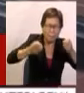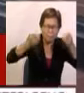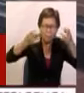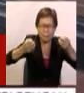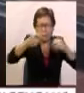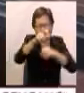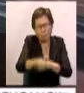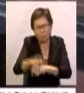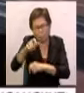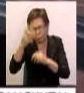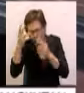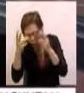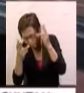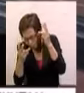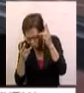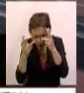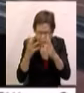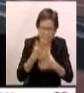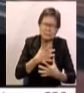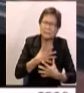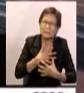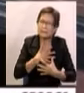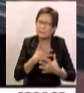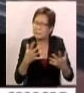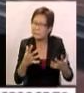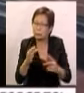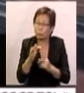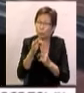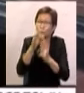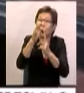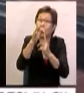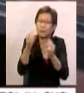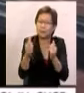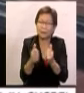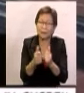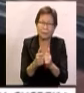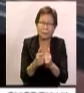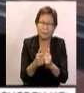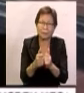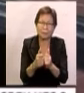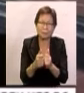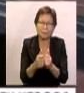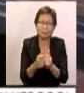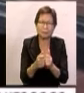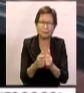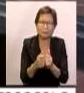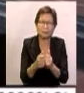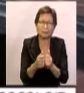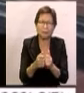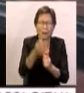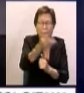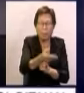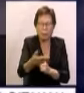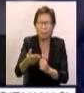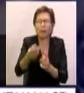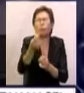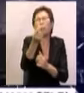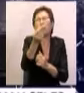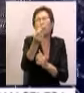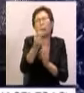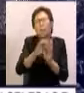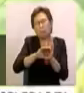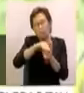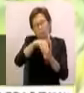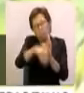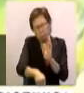yang resah. Pertama sekali dengan kejatuhan harga komoditi, tetapi